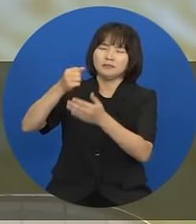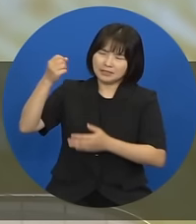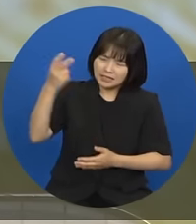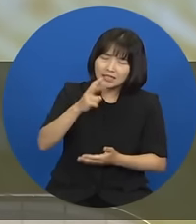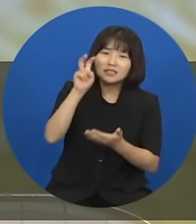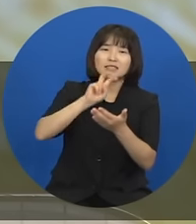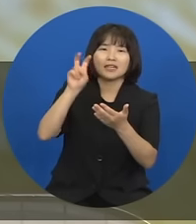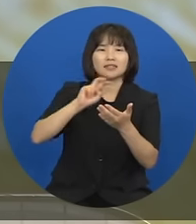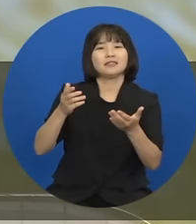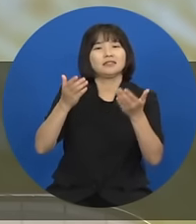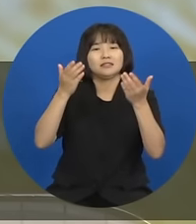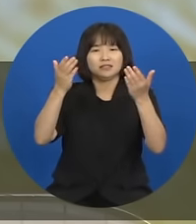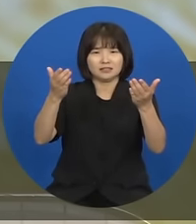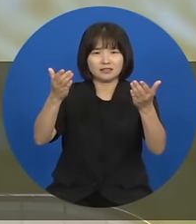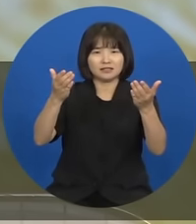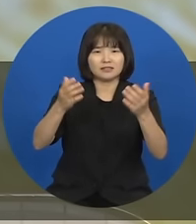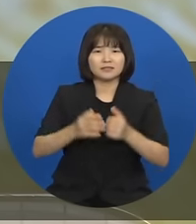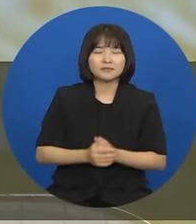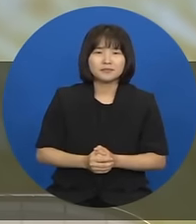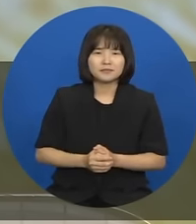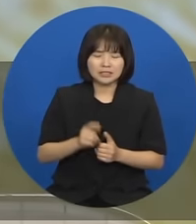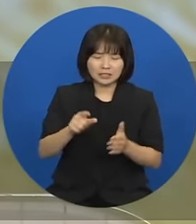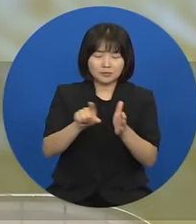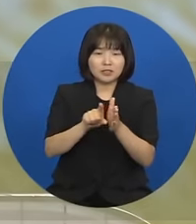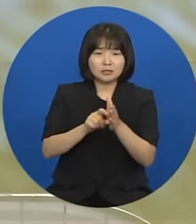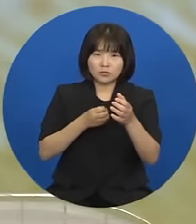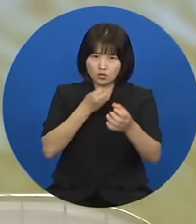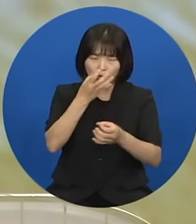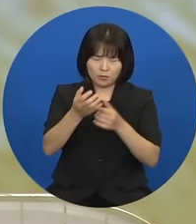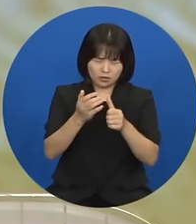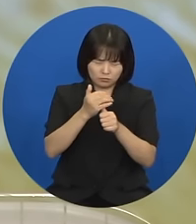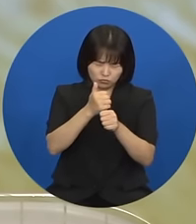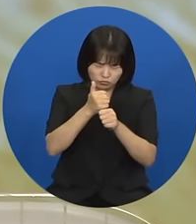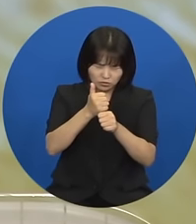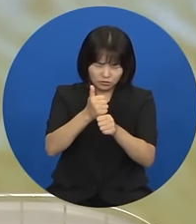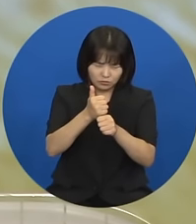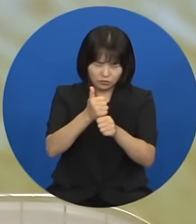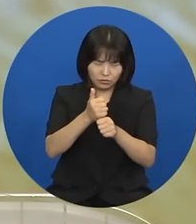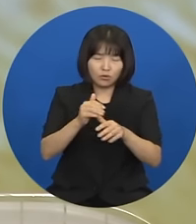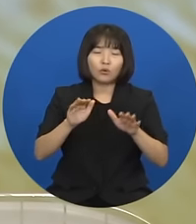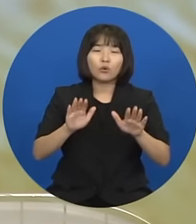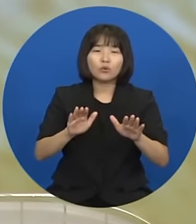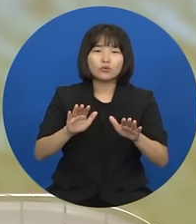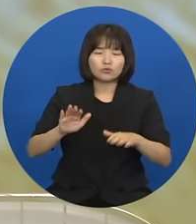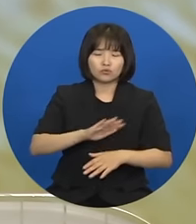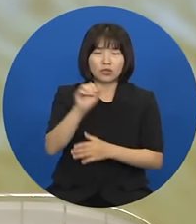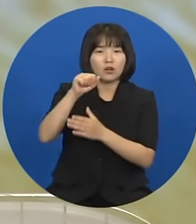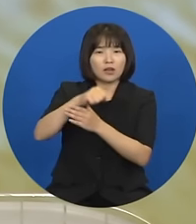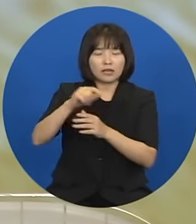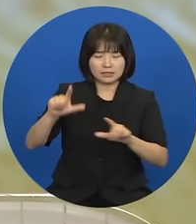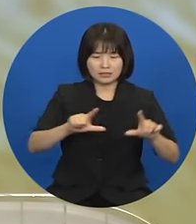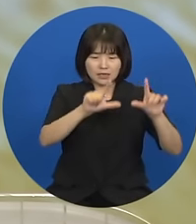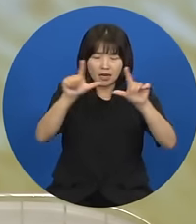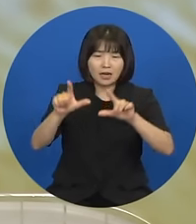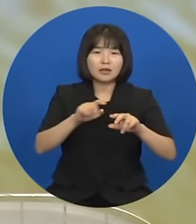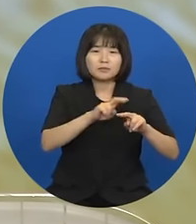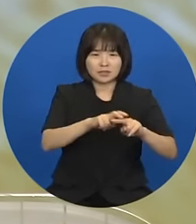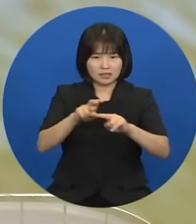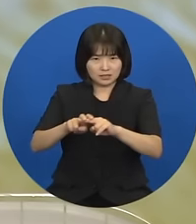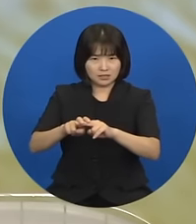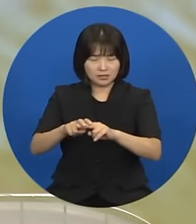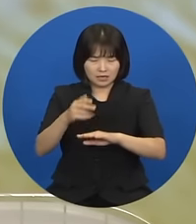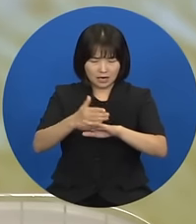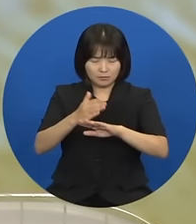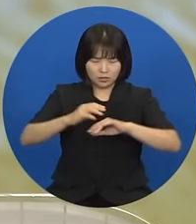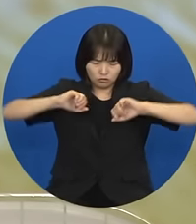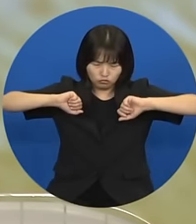또다시 찬양하련다. 우리 이 믿음의 고백을 붙잡고 오늘도 우리에게 허락한 삶의 자리에서 감사와